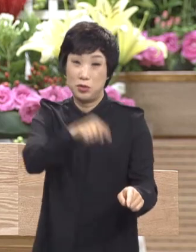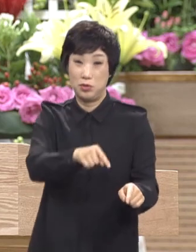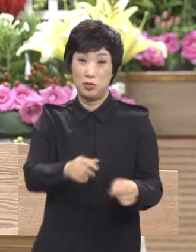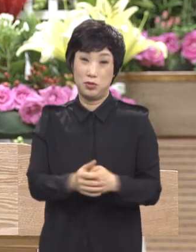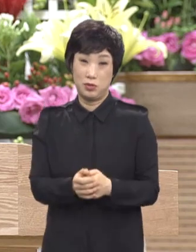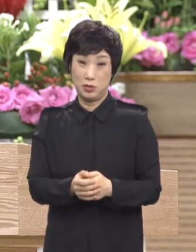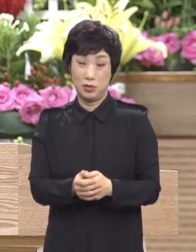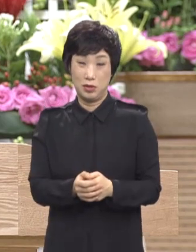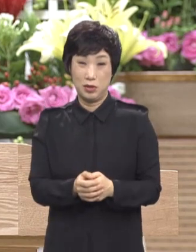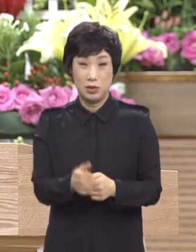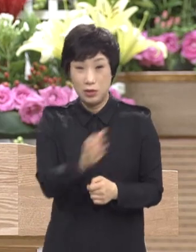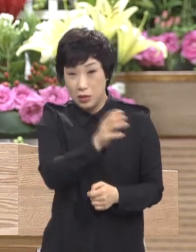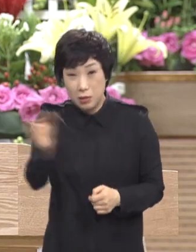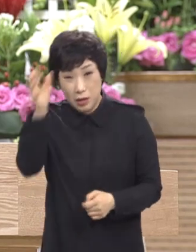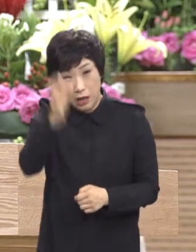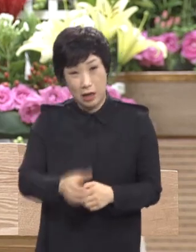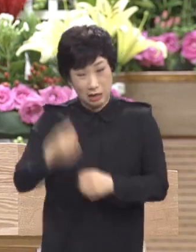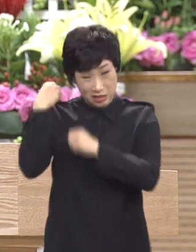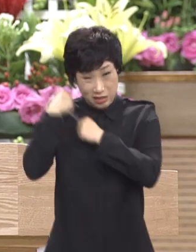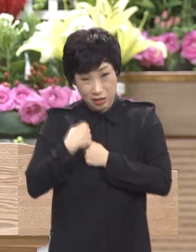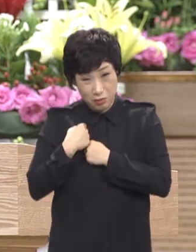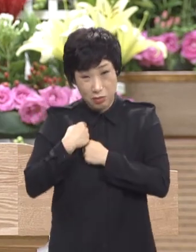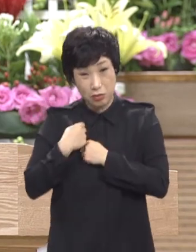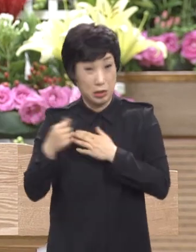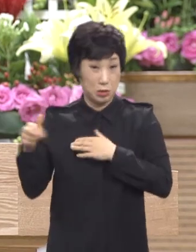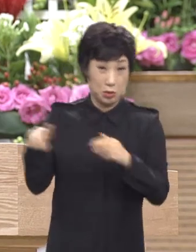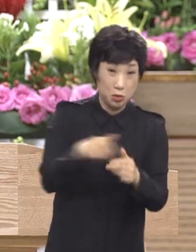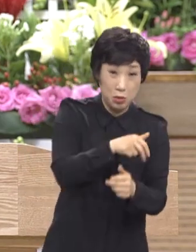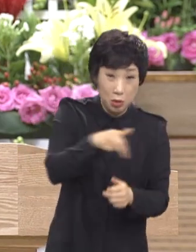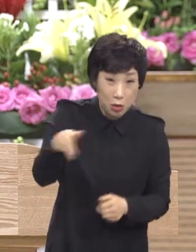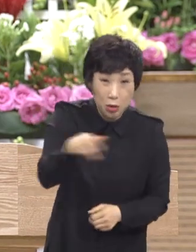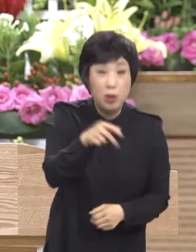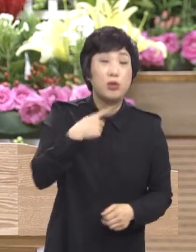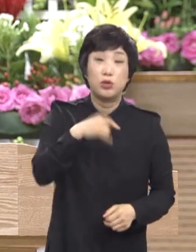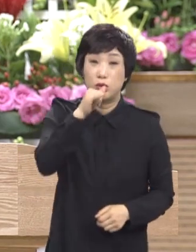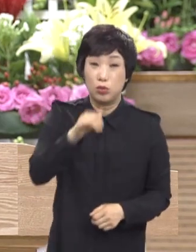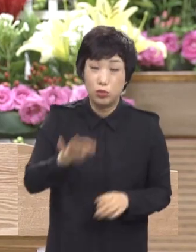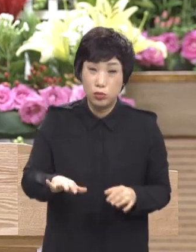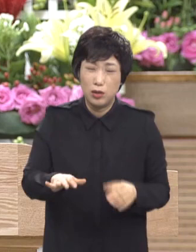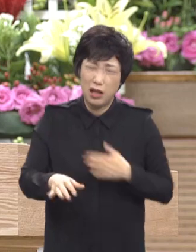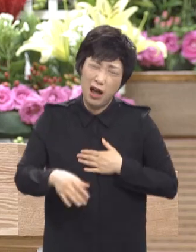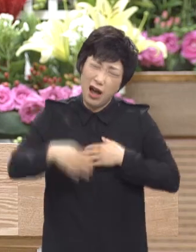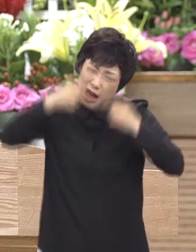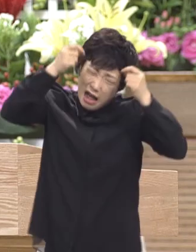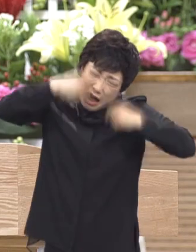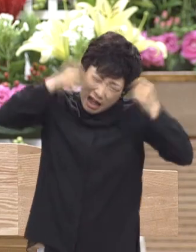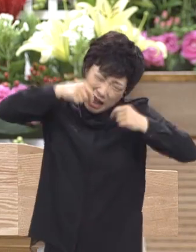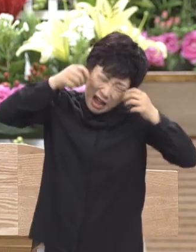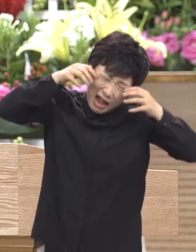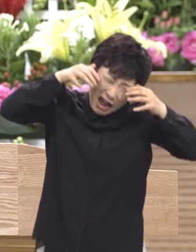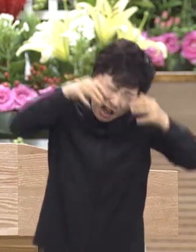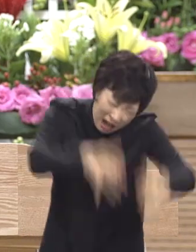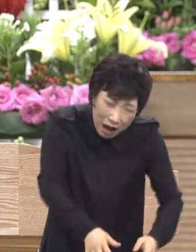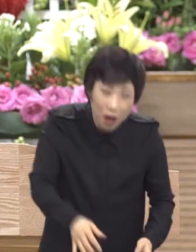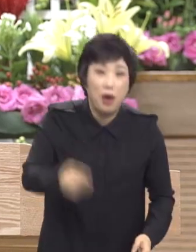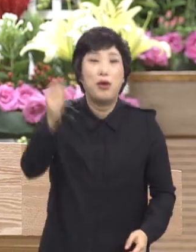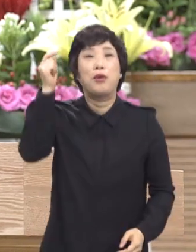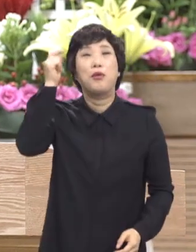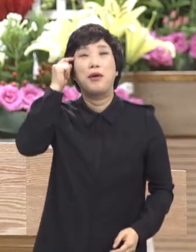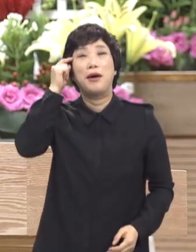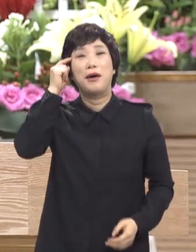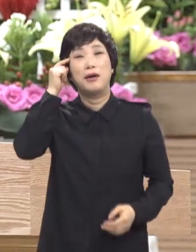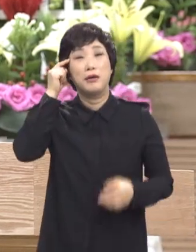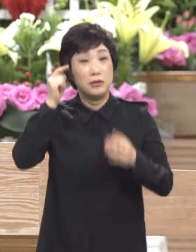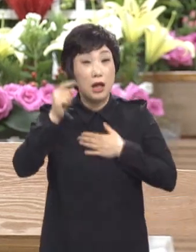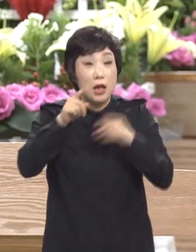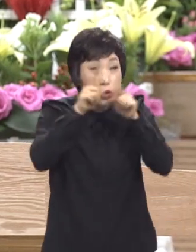십자가를 지고도 가봤어요. 근데 통곡이 안 나올 수가 없는 것은 내가